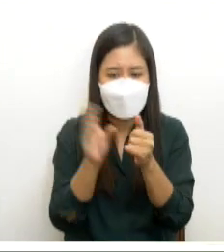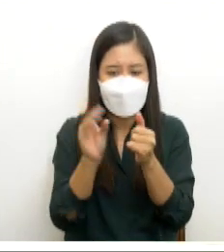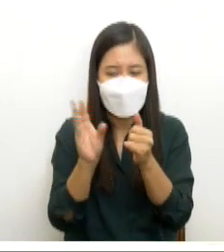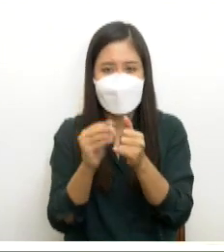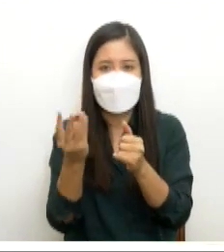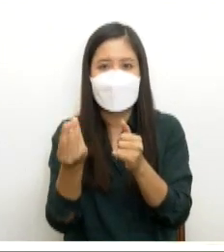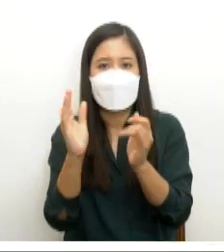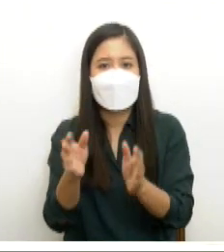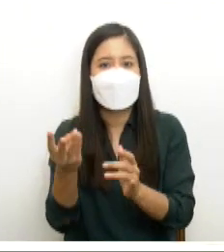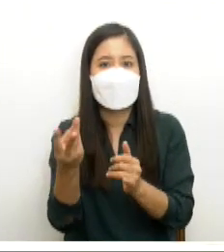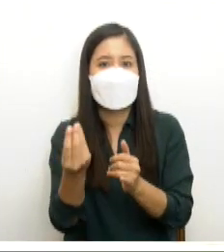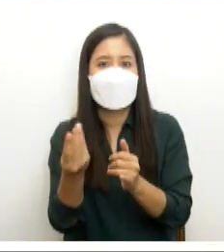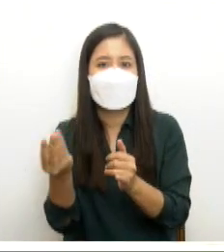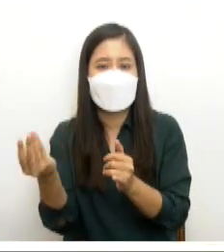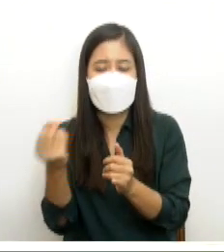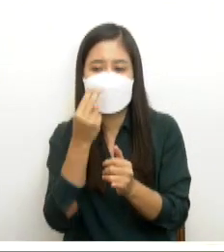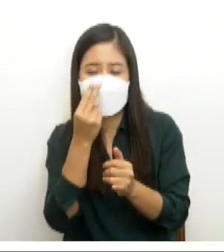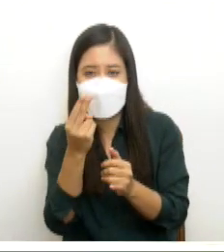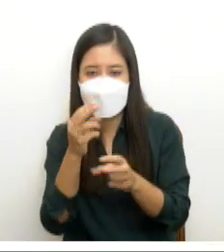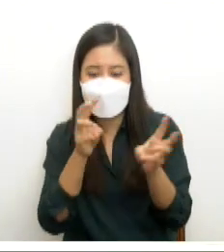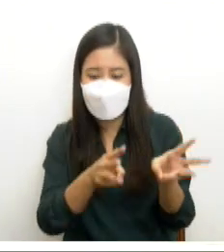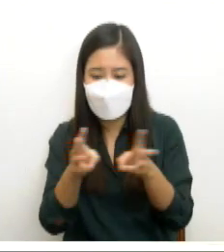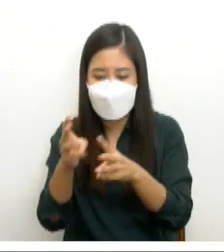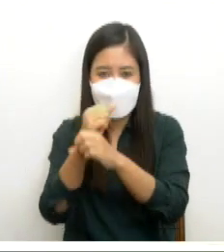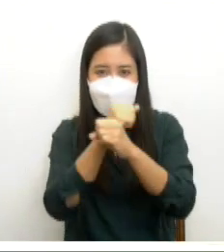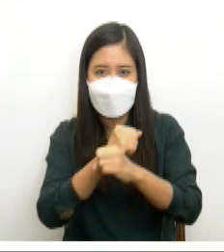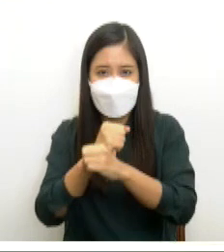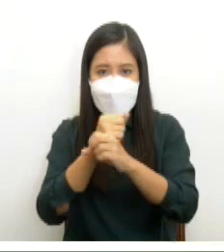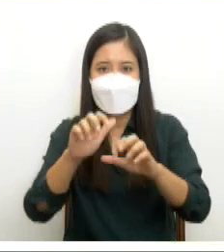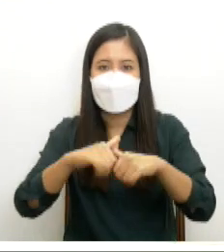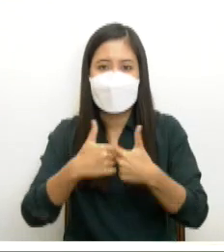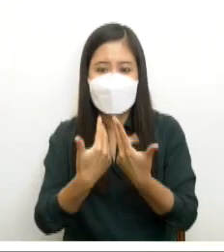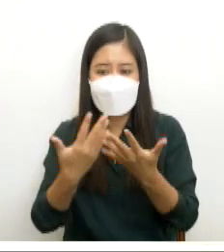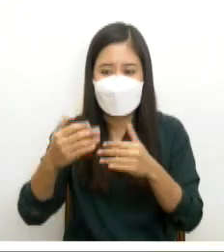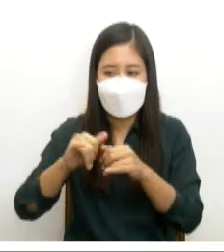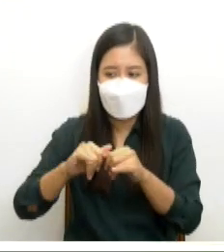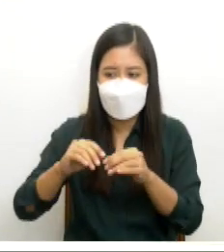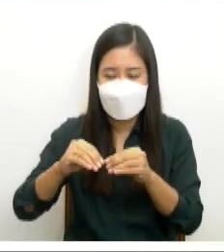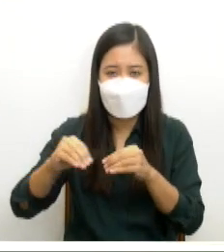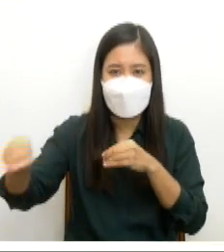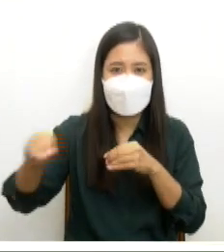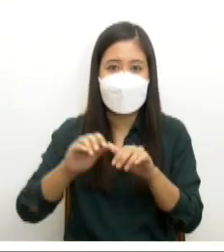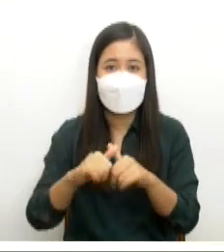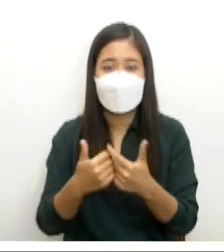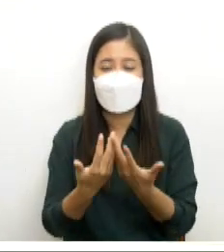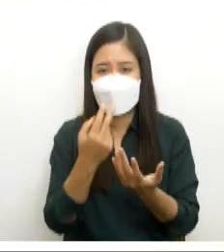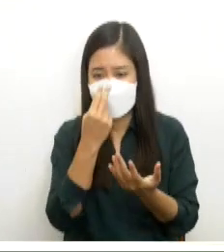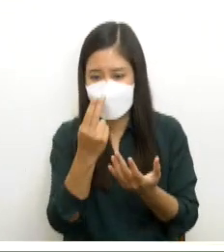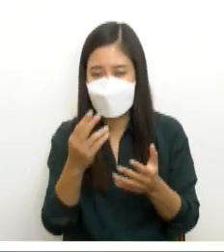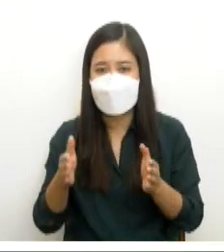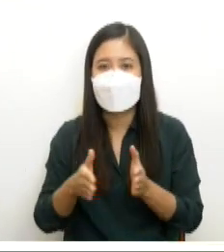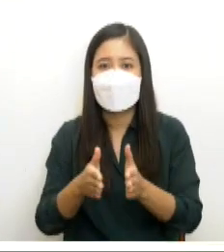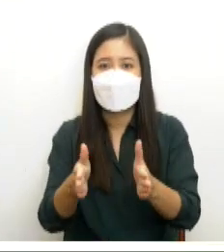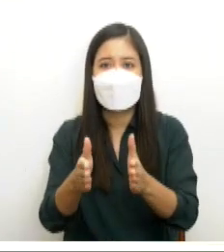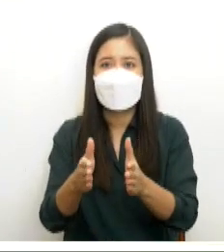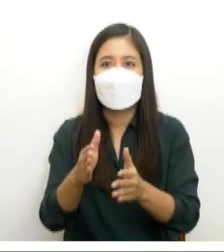าเสพติดแล้วเราจะมีวิธีการป้องกันแก้ไขปัญหานี้ร่วมกันในระยะยาวอย่างไรอยากจะให้ดูเรื่องแนวทางที่ดำเนินการ